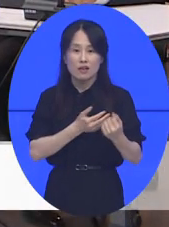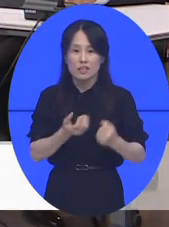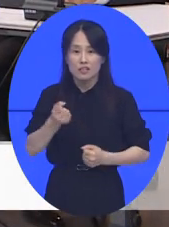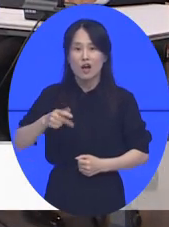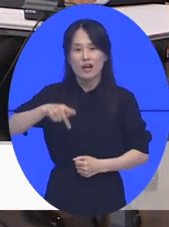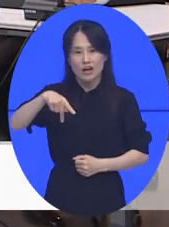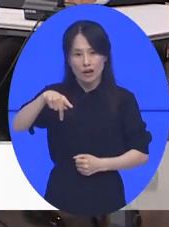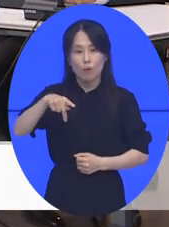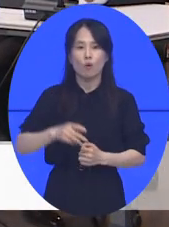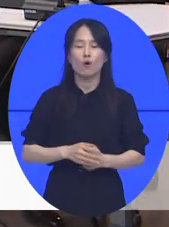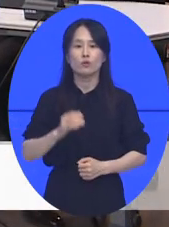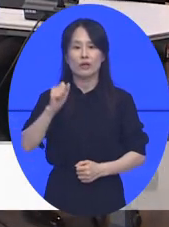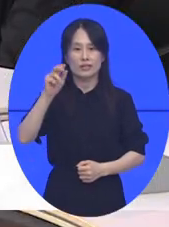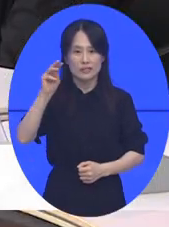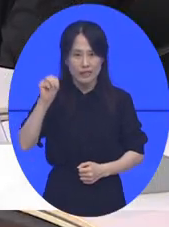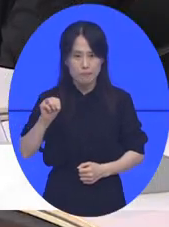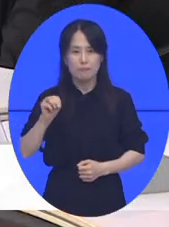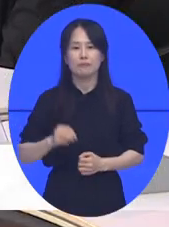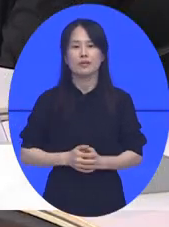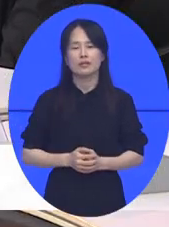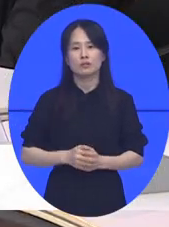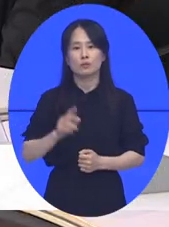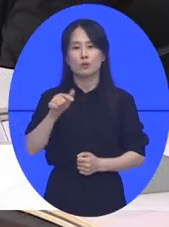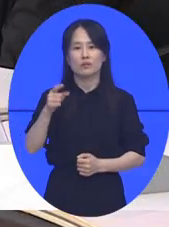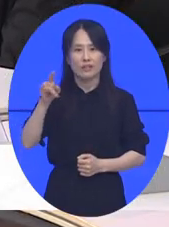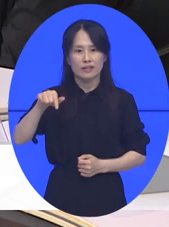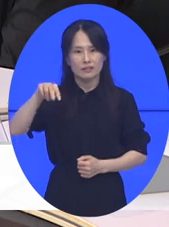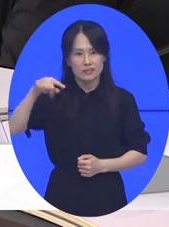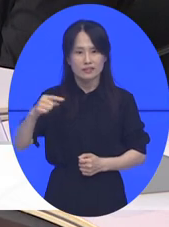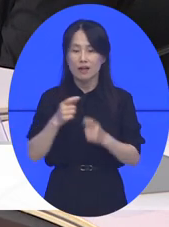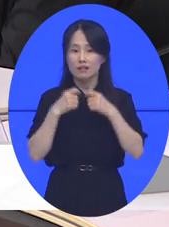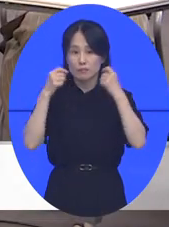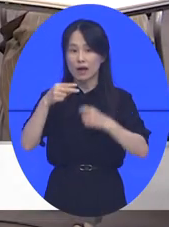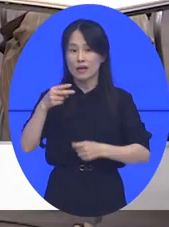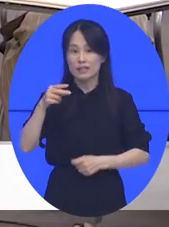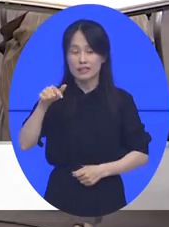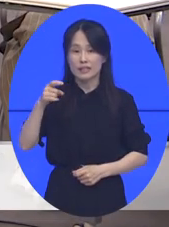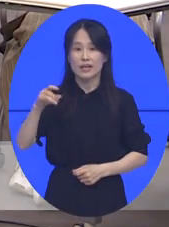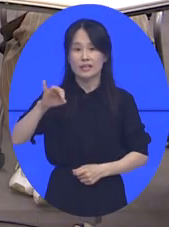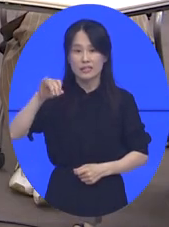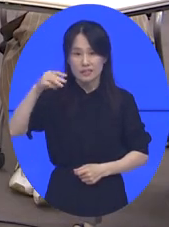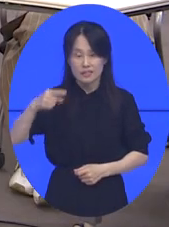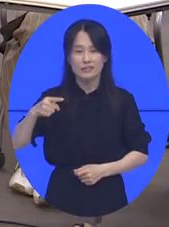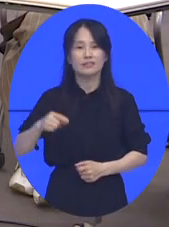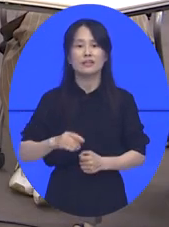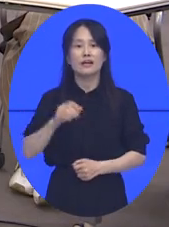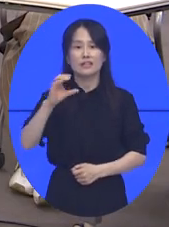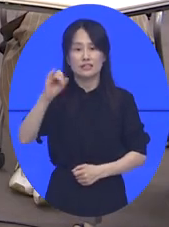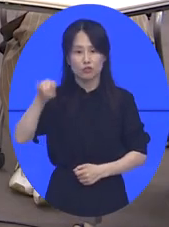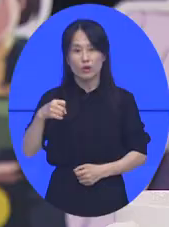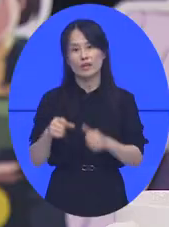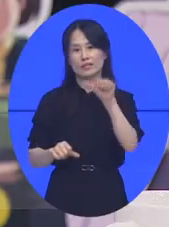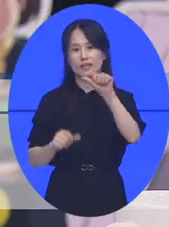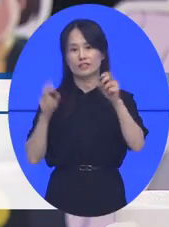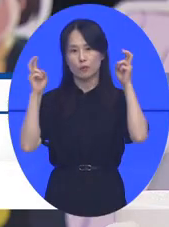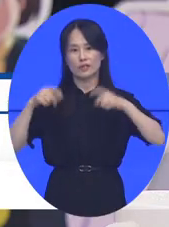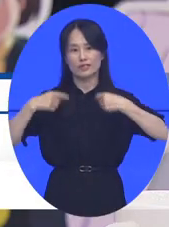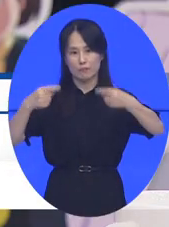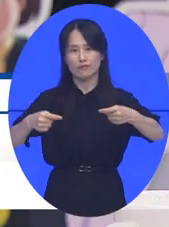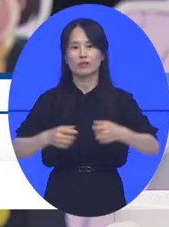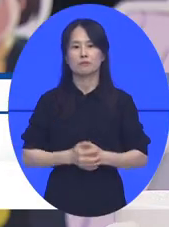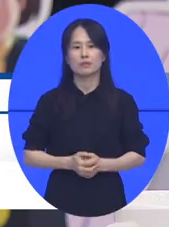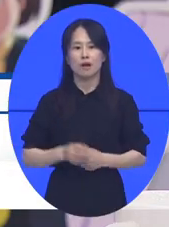카카오 엔터테인먼트와 SM 엔터테인먼트, 넥슨, 스마일게이트, CJ E&M 등 5개사가 참여합니다. 회사들을